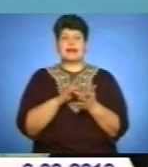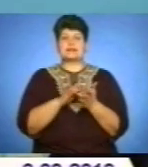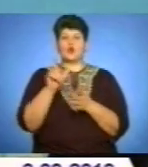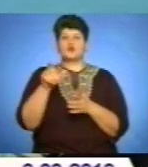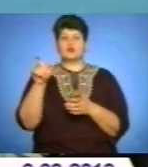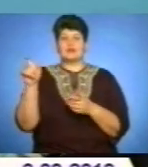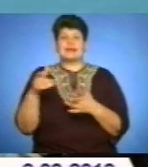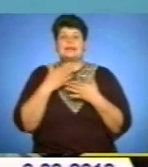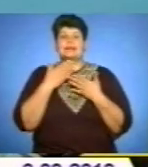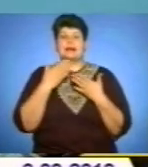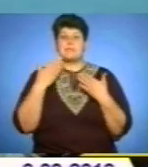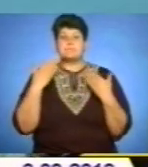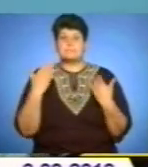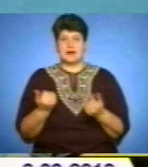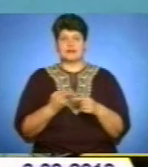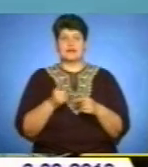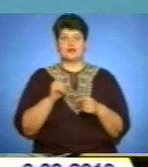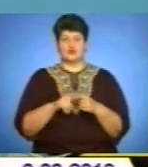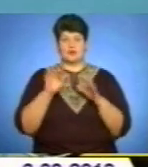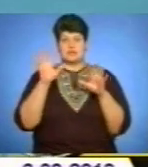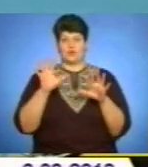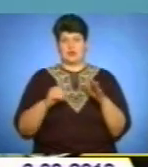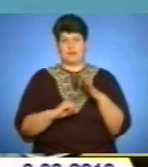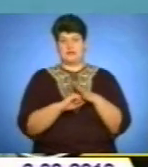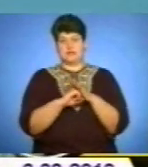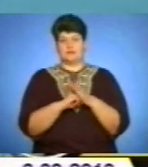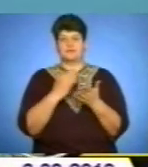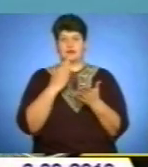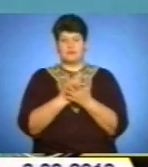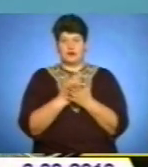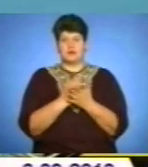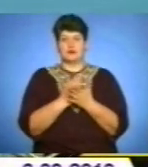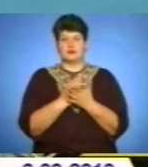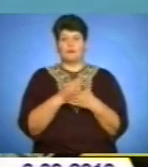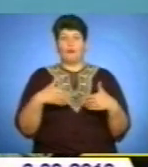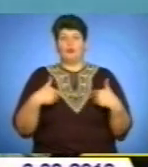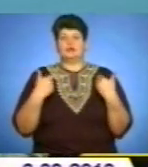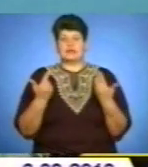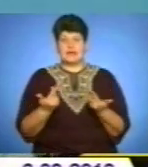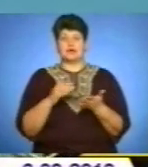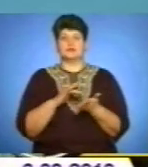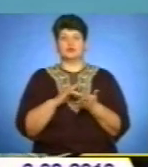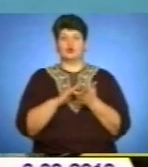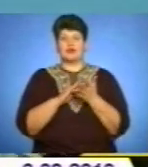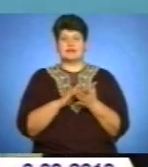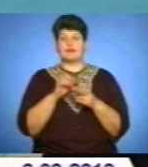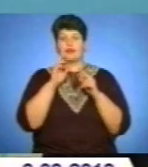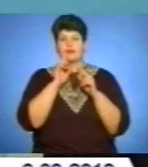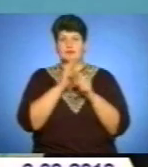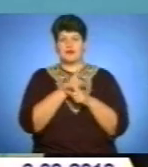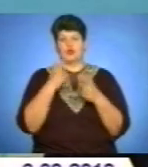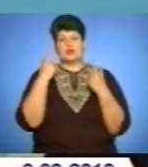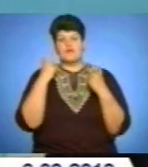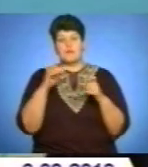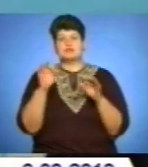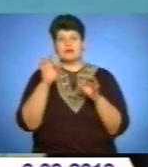не мають для цього законних підстав, несе за собою загрозу подання туристів містом недостовірної